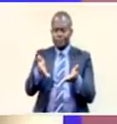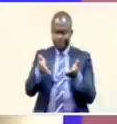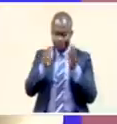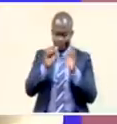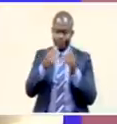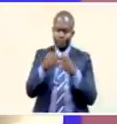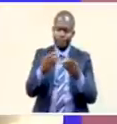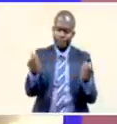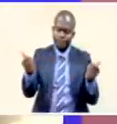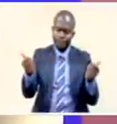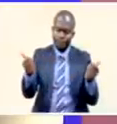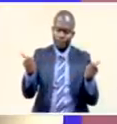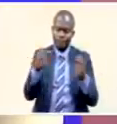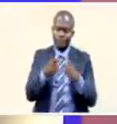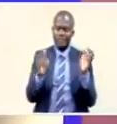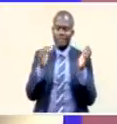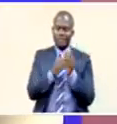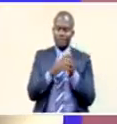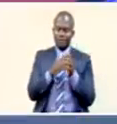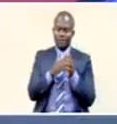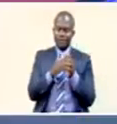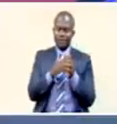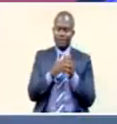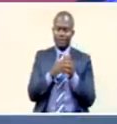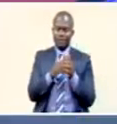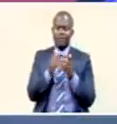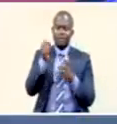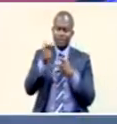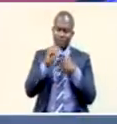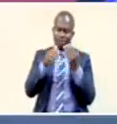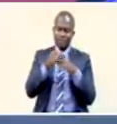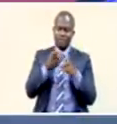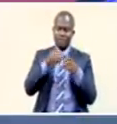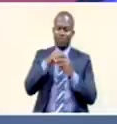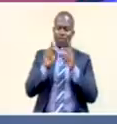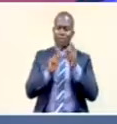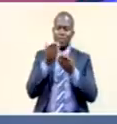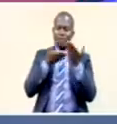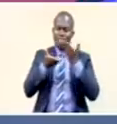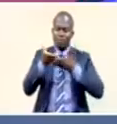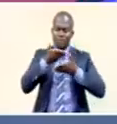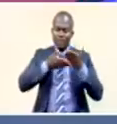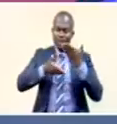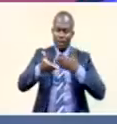gishobora gukemuka kandi nyine ibyo biva mu bantu kuvugana